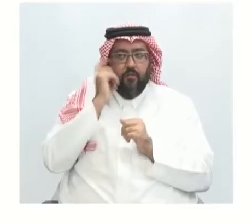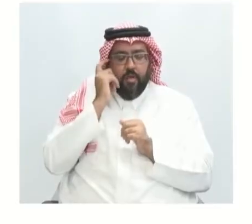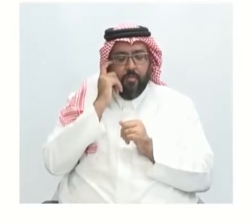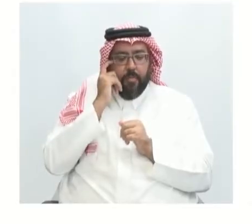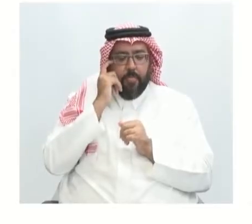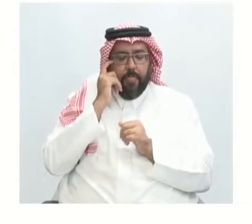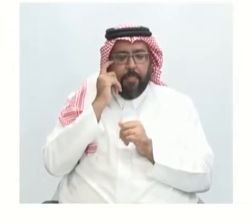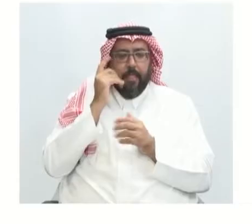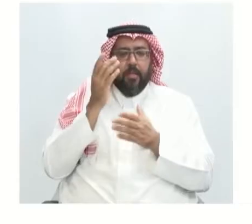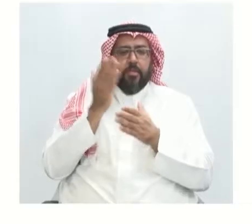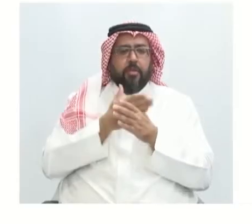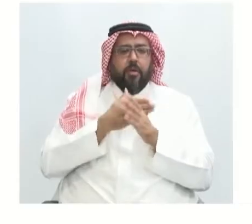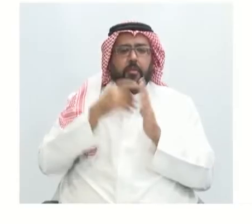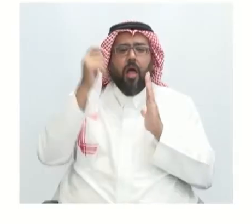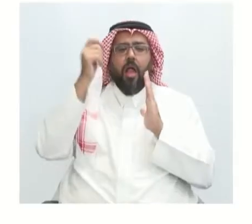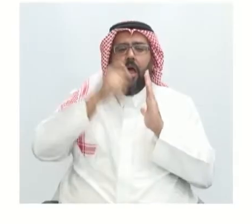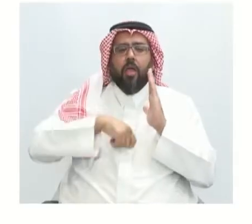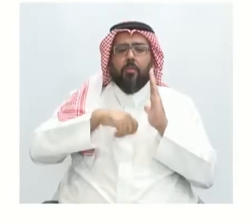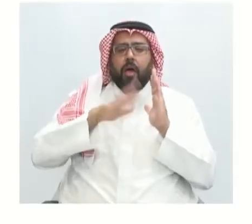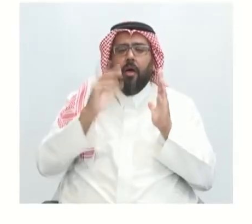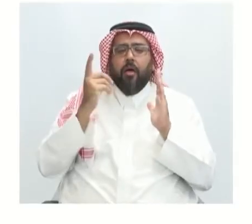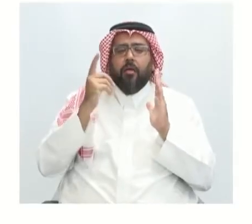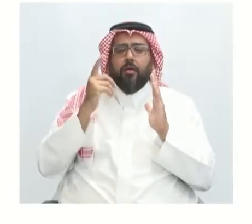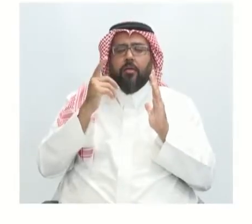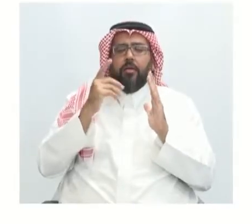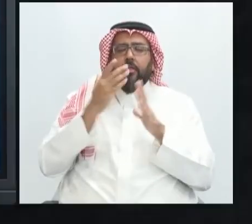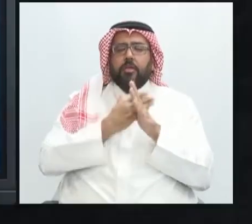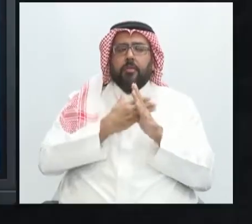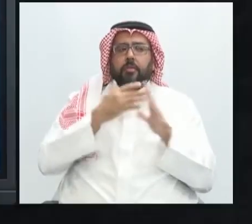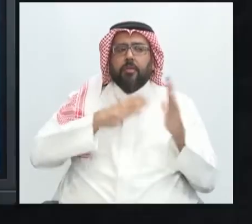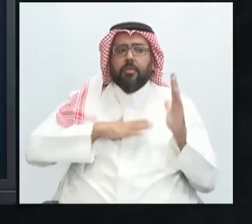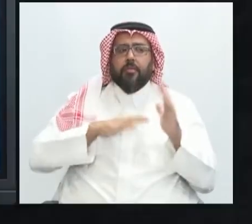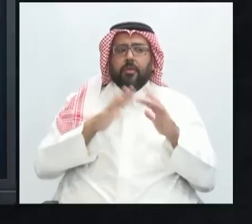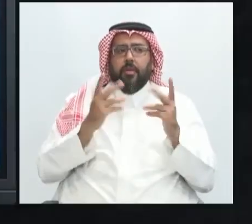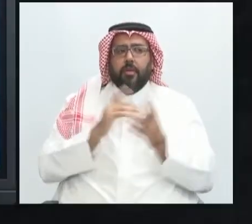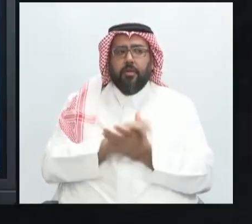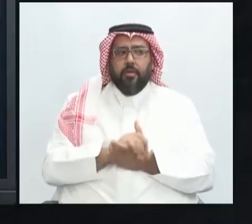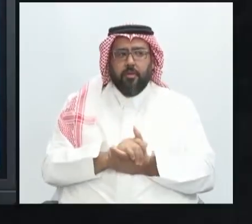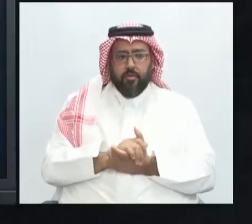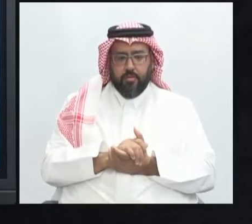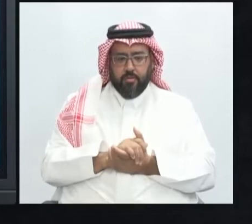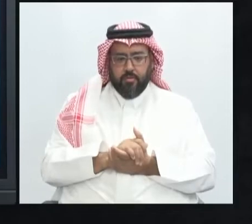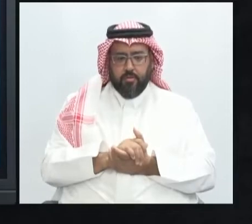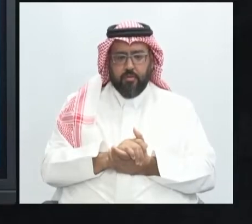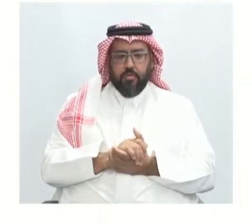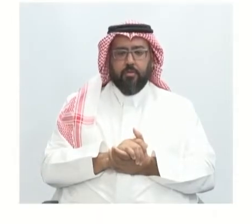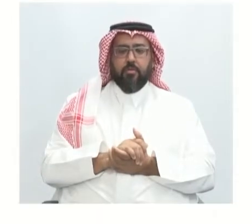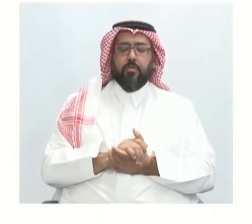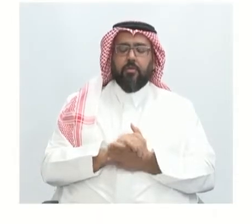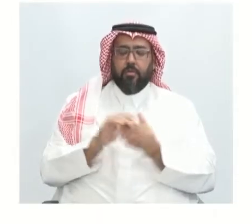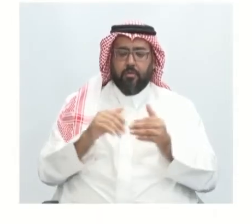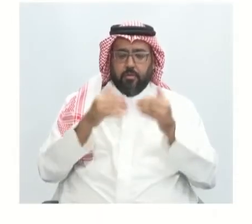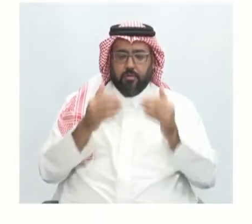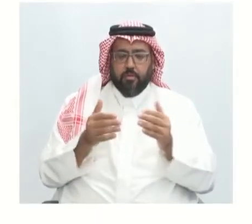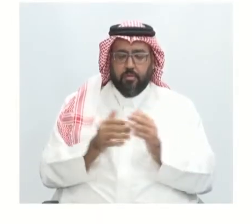الحكمه من وجود الصبر ان نفهم الحكمه من وجود الصبر طيب بعد ذلك ابنائي